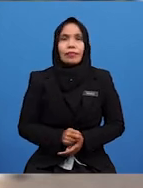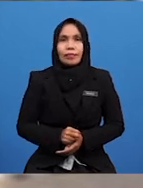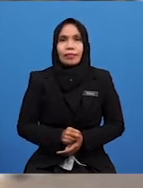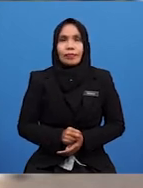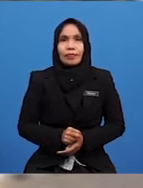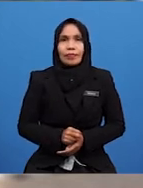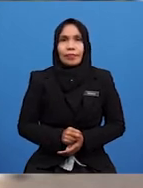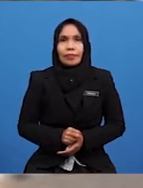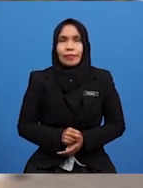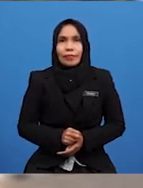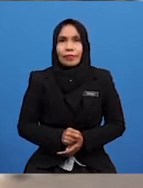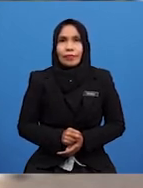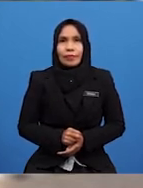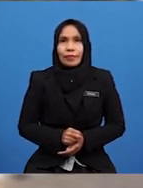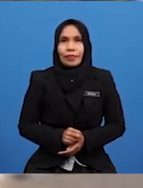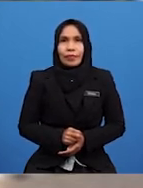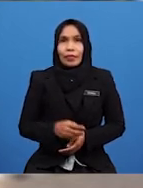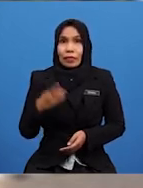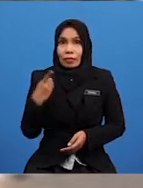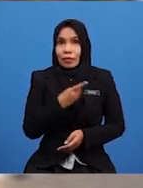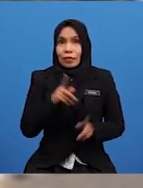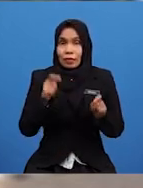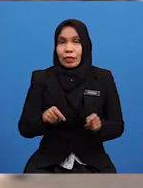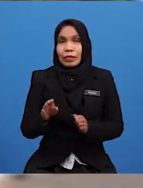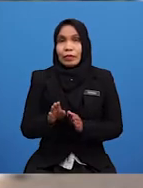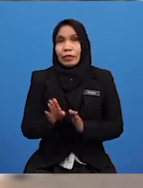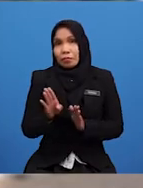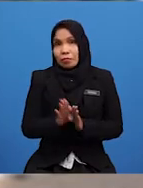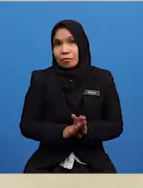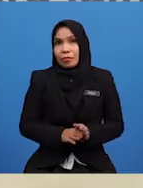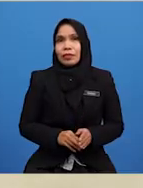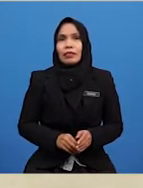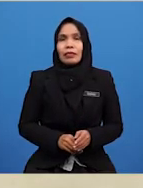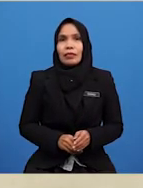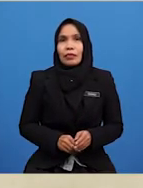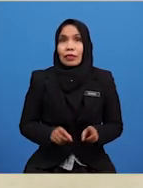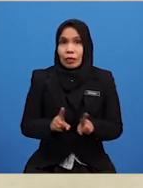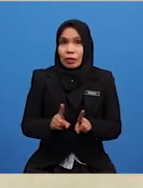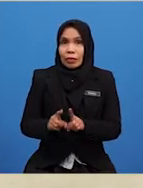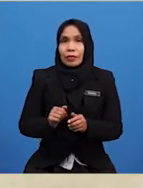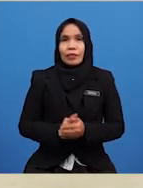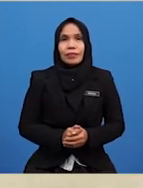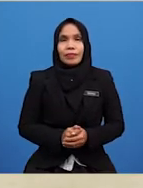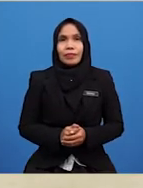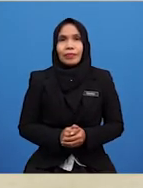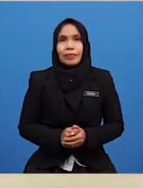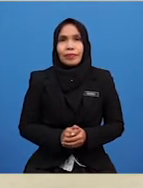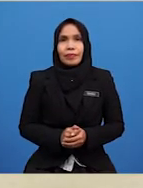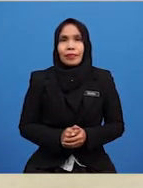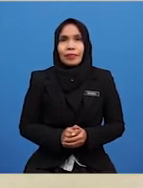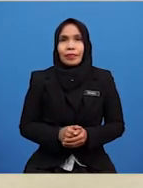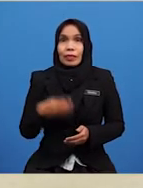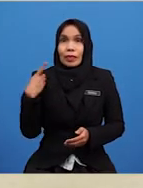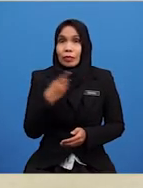kita sebagai sebuah kuasa perdagangan yang gemilang pada masa kini. Sebagai generasi pewaris,